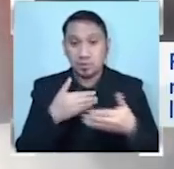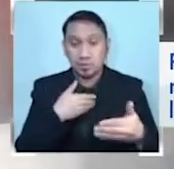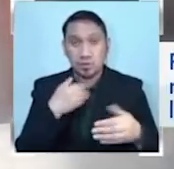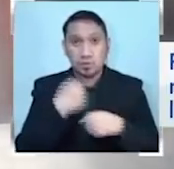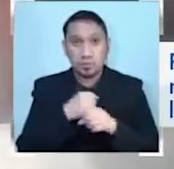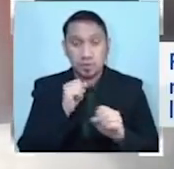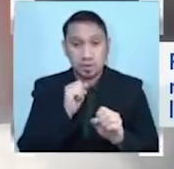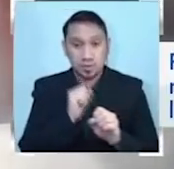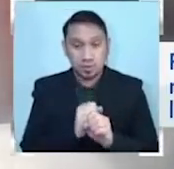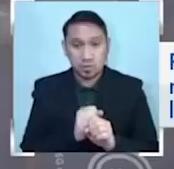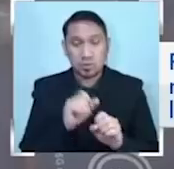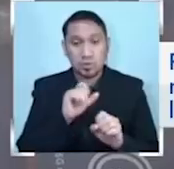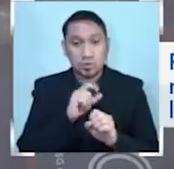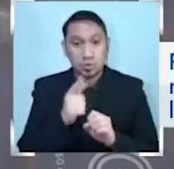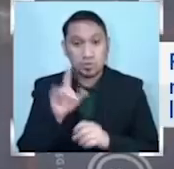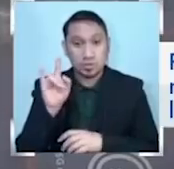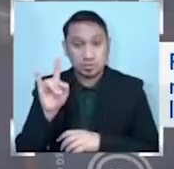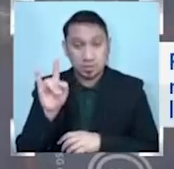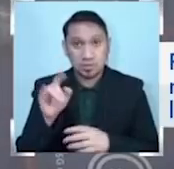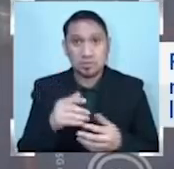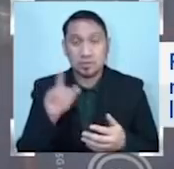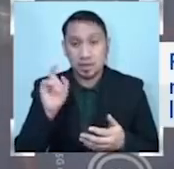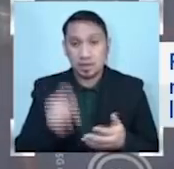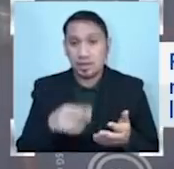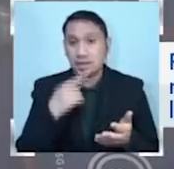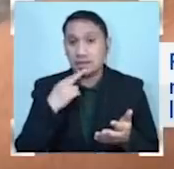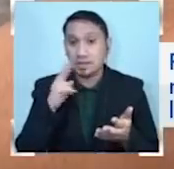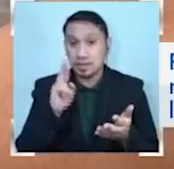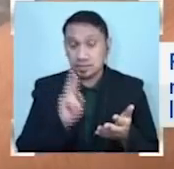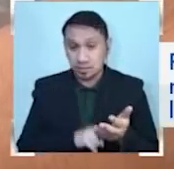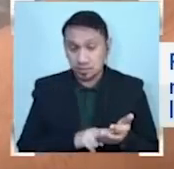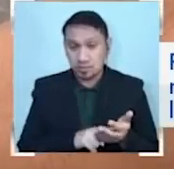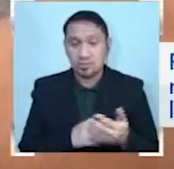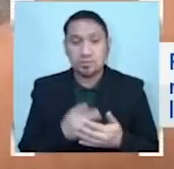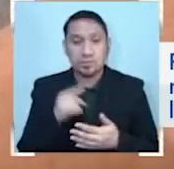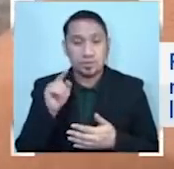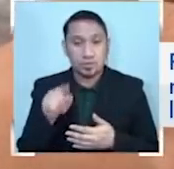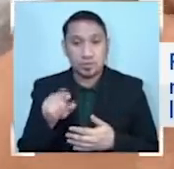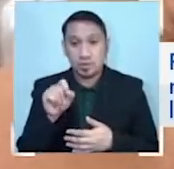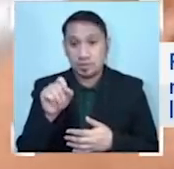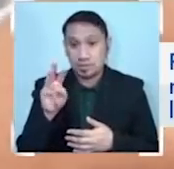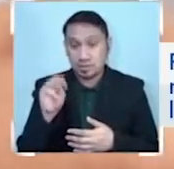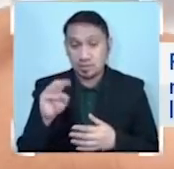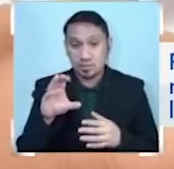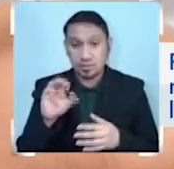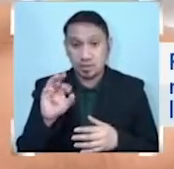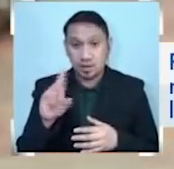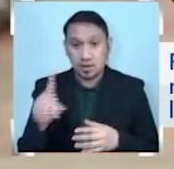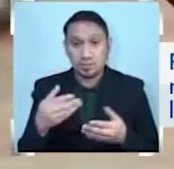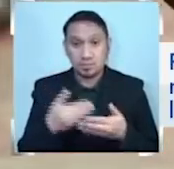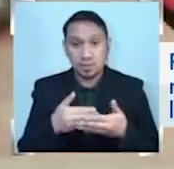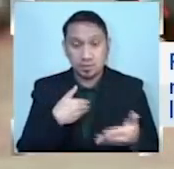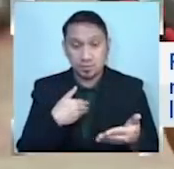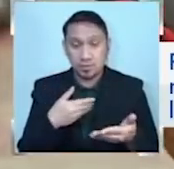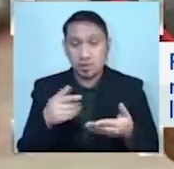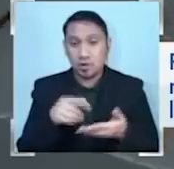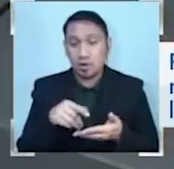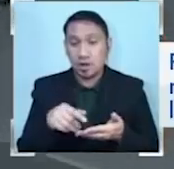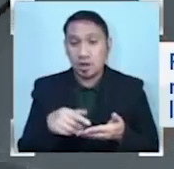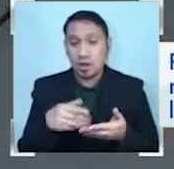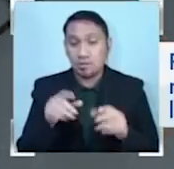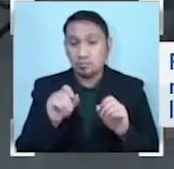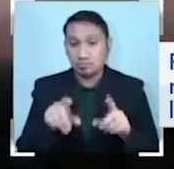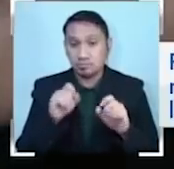media account. Dapat ding irehistro muna ng mga telco ang mga SIM card bago ibenta at i-activate. Layon daw